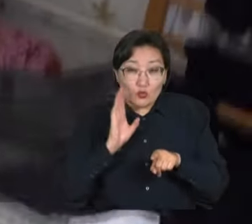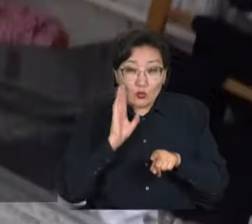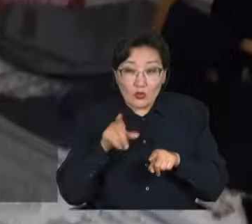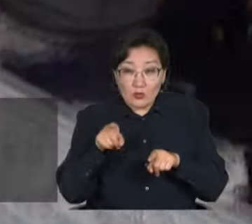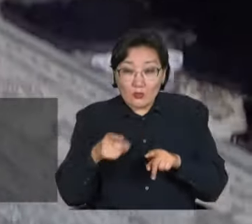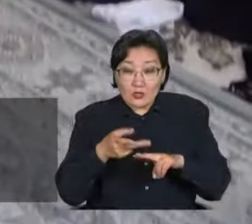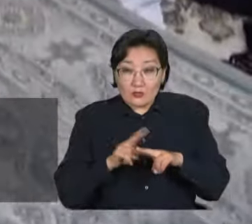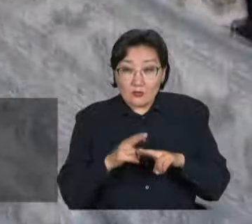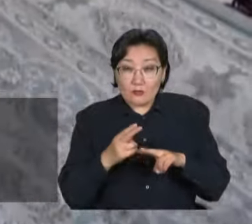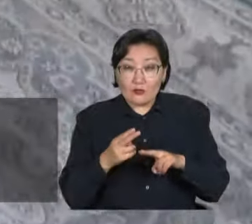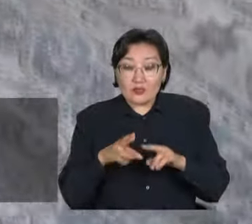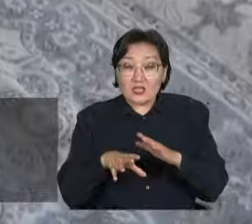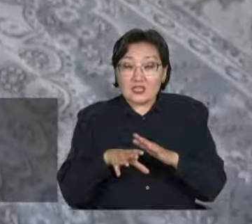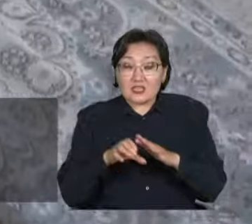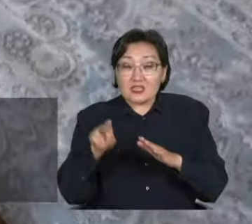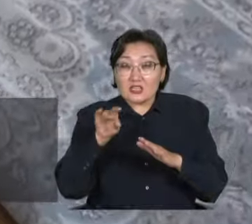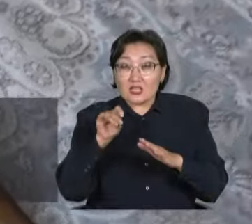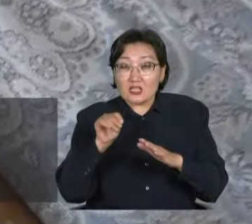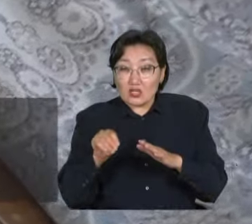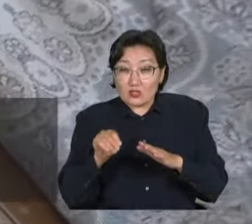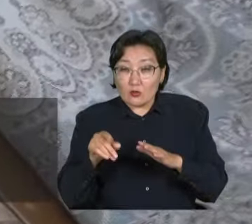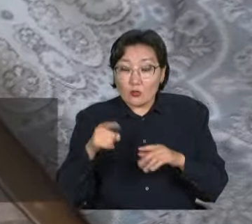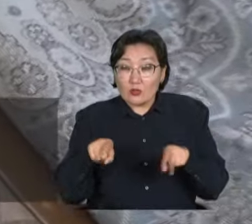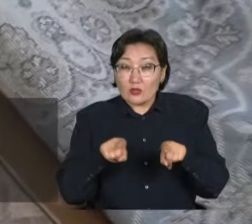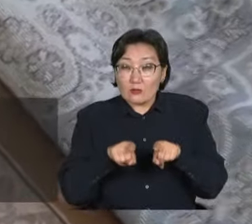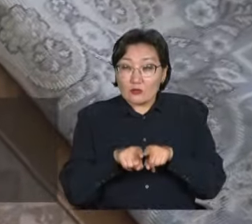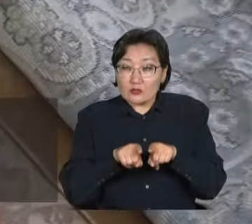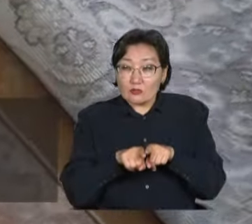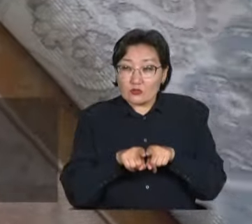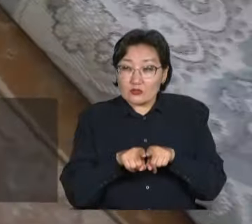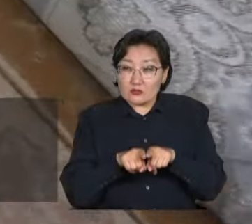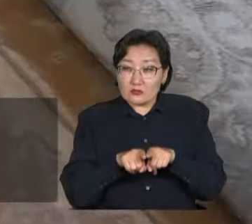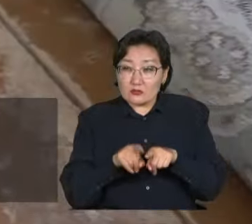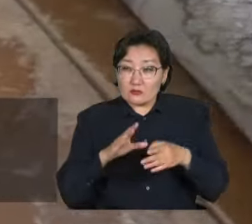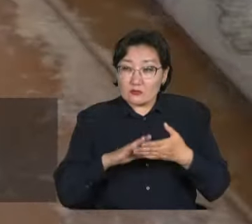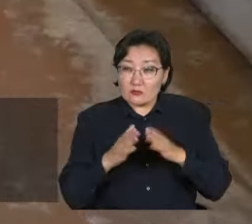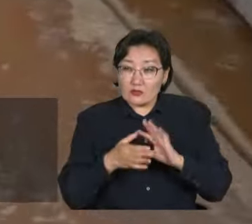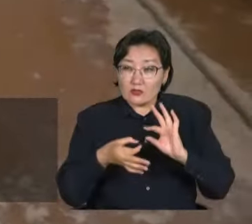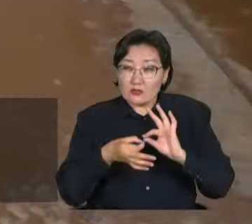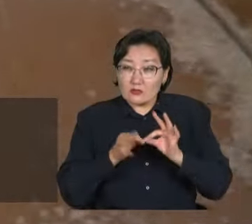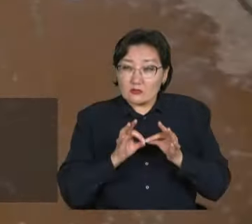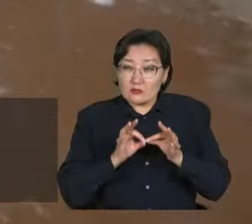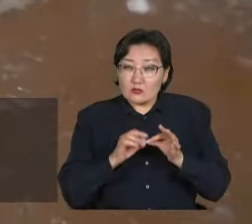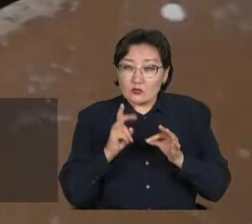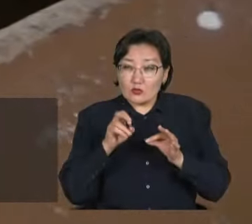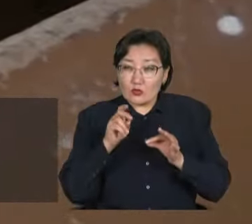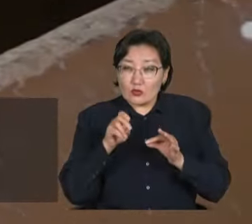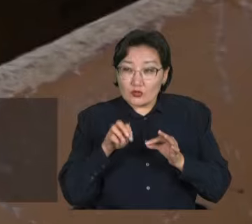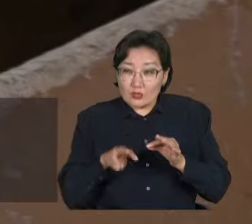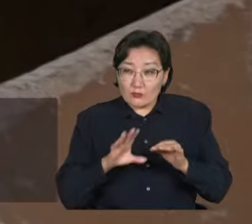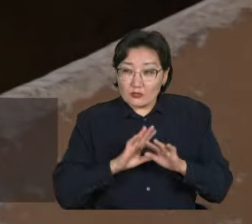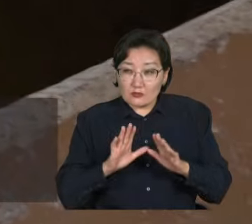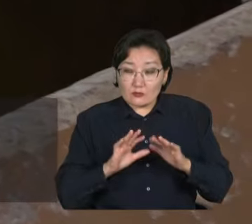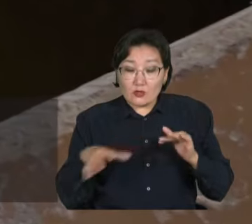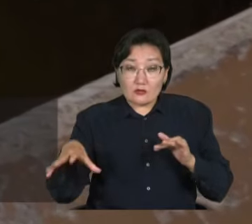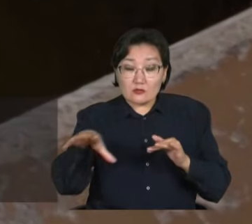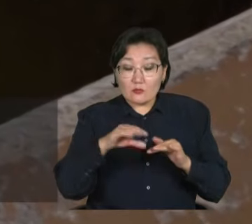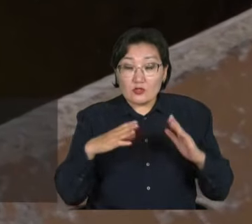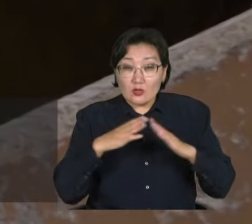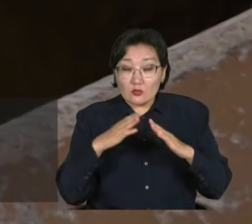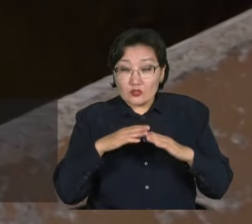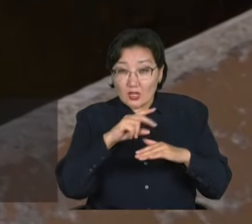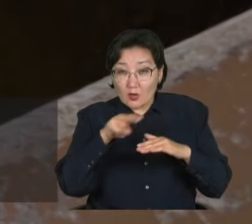осы дренаждан осындай сулардан қиыншылық көріп отырмыз, міне көктем тұрғындары. Тек мен емес, осы жерде бәр үйдің